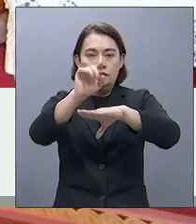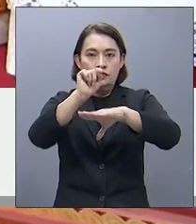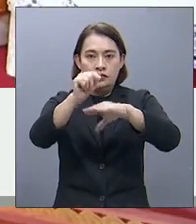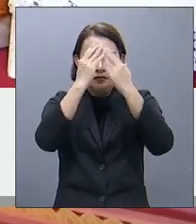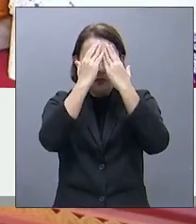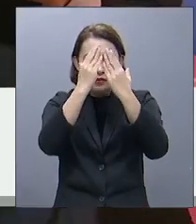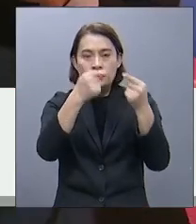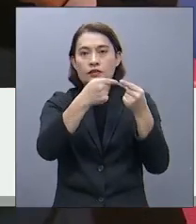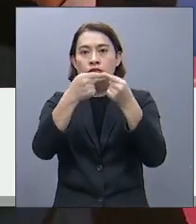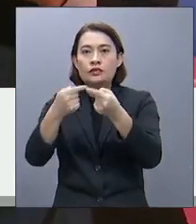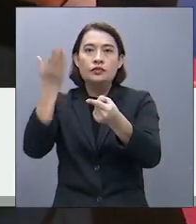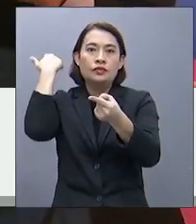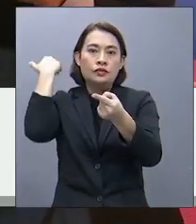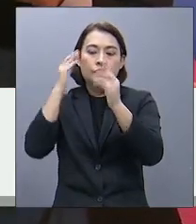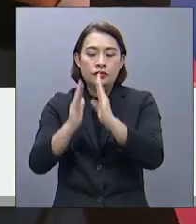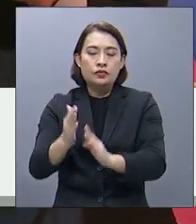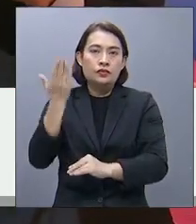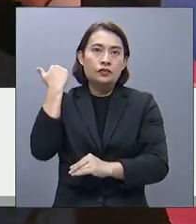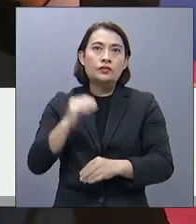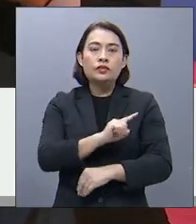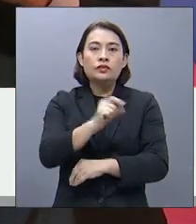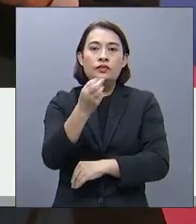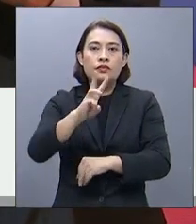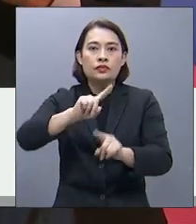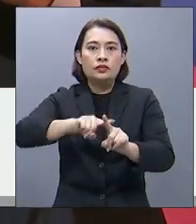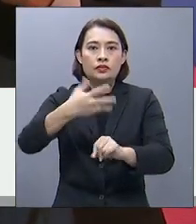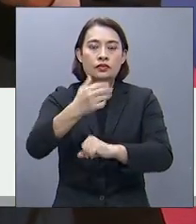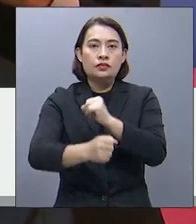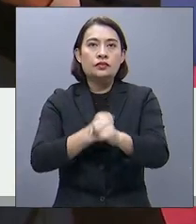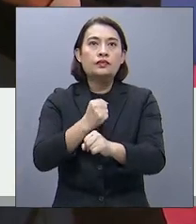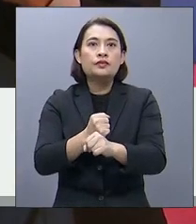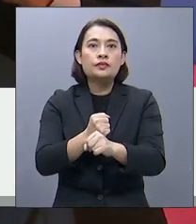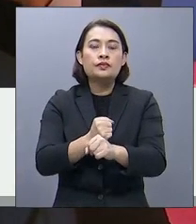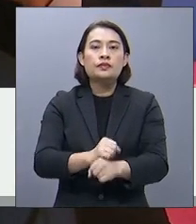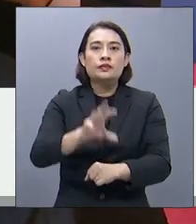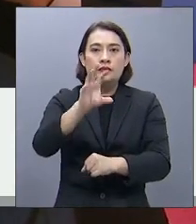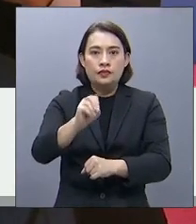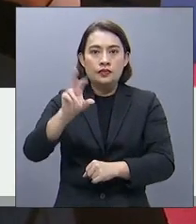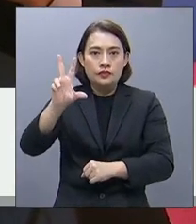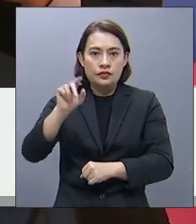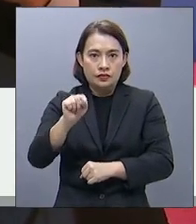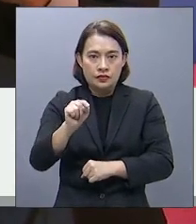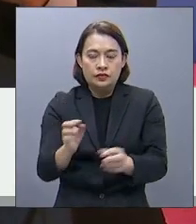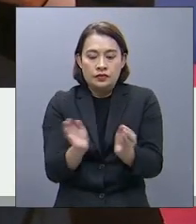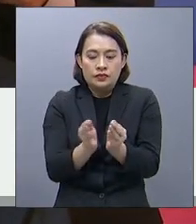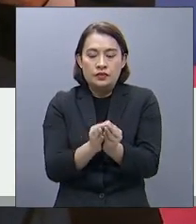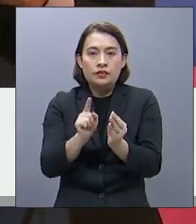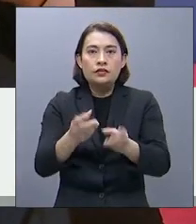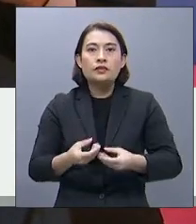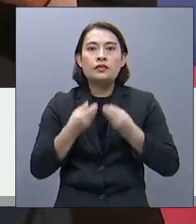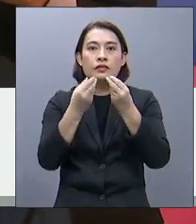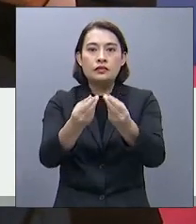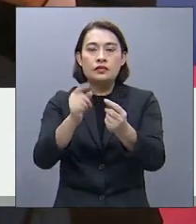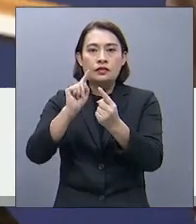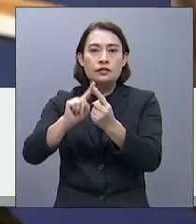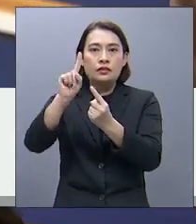นายสวาทสุมาลัยสักดิ์โดยเมื่อวันที่ 16พฤษภาคมพ.ศ2553ได้รับคะแนนเสียงเป็นอันดับ 1จาก